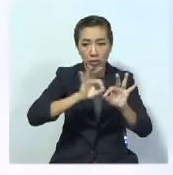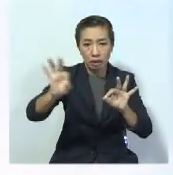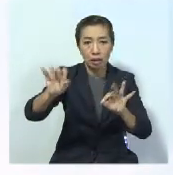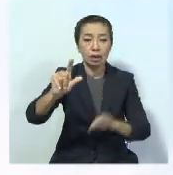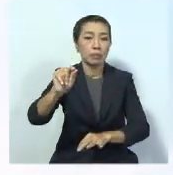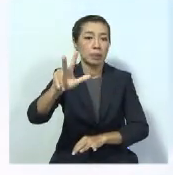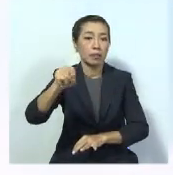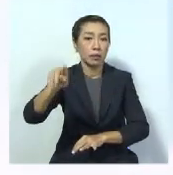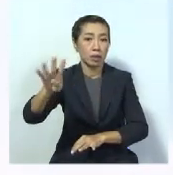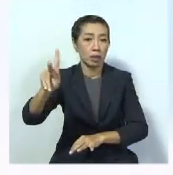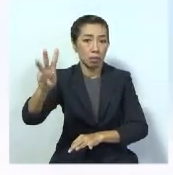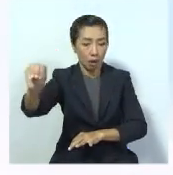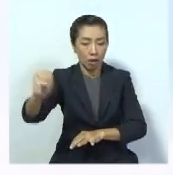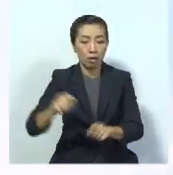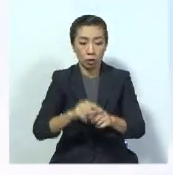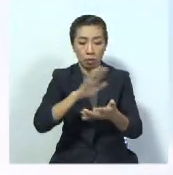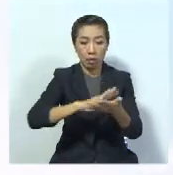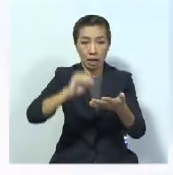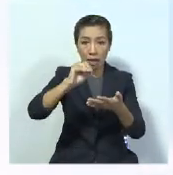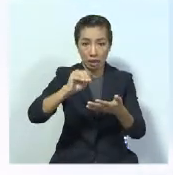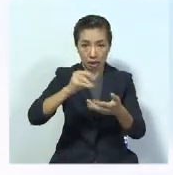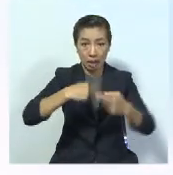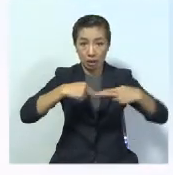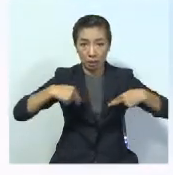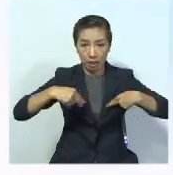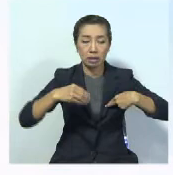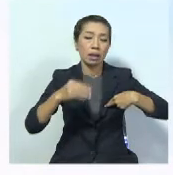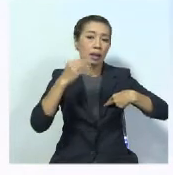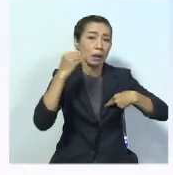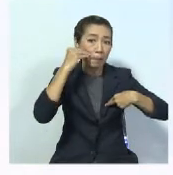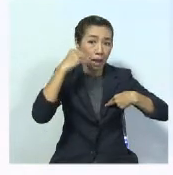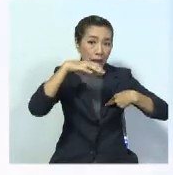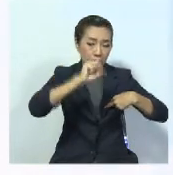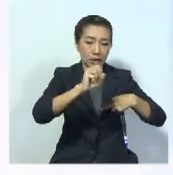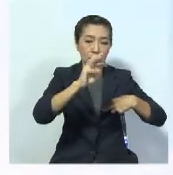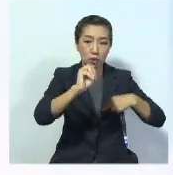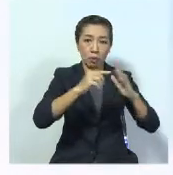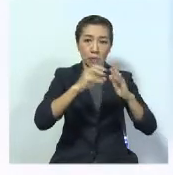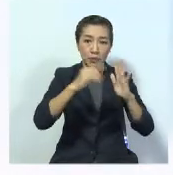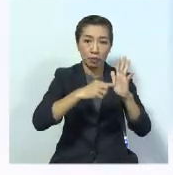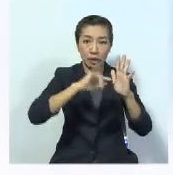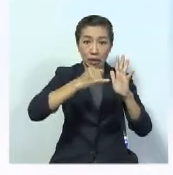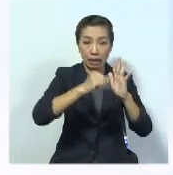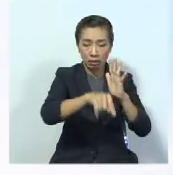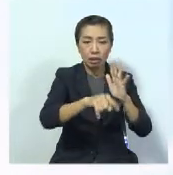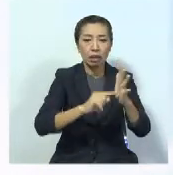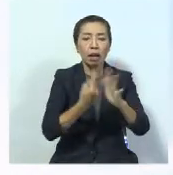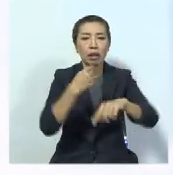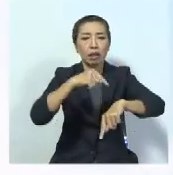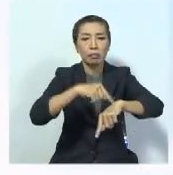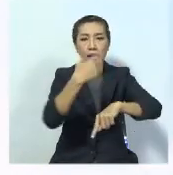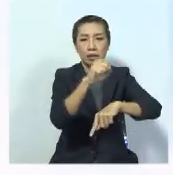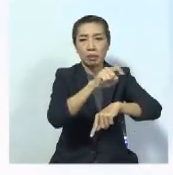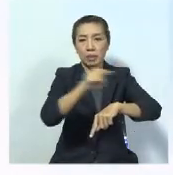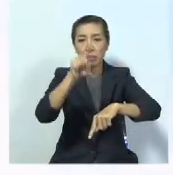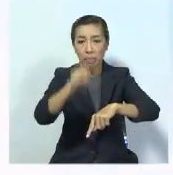เบียนรายงานตัวหน้าประตูทางเข้ามหาวิทยาลัยราชภัฏบ้านสมเด็จเจ้าพระยาตั้งแต่เวลา 10:00 น.ถึง 13:00 น.และ